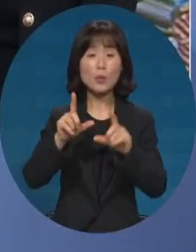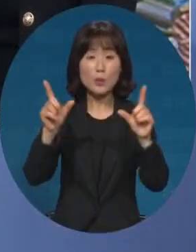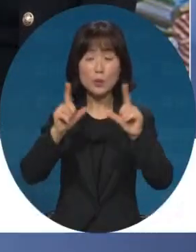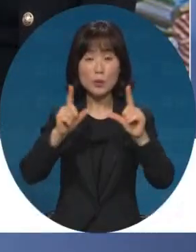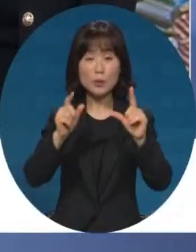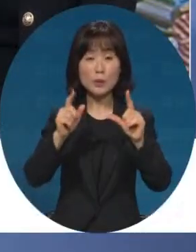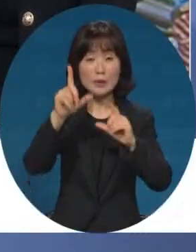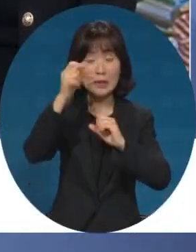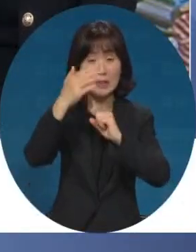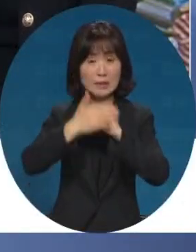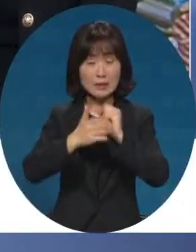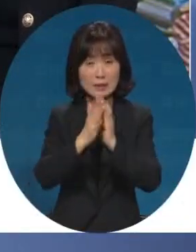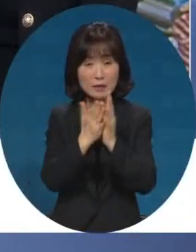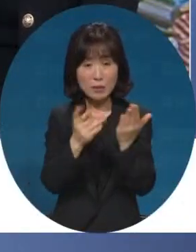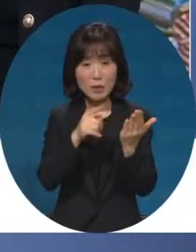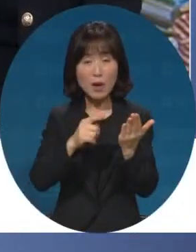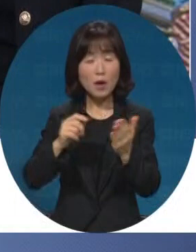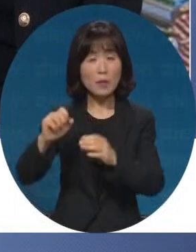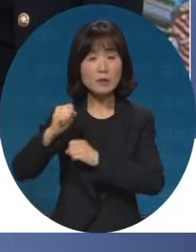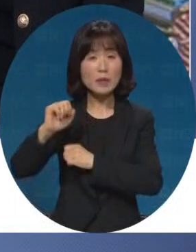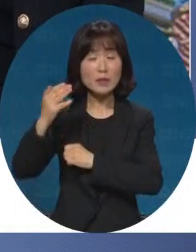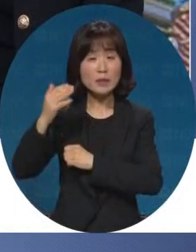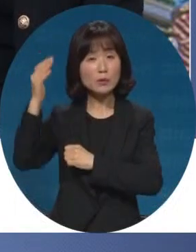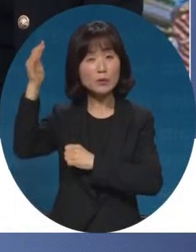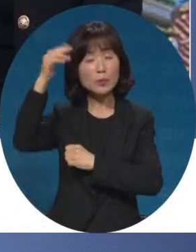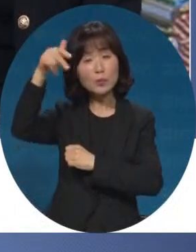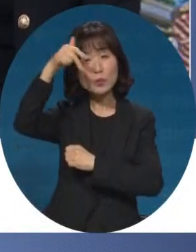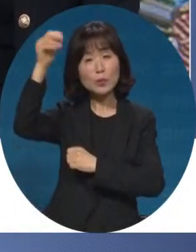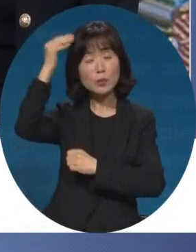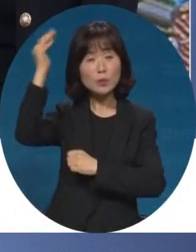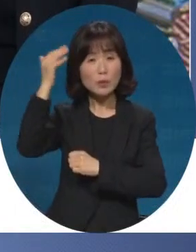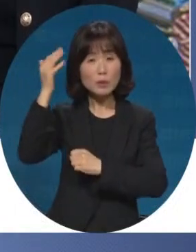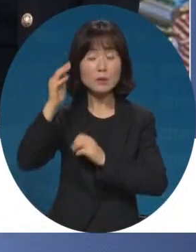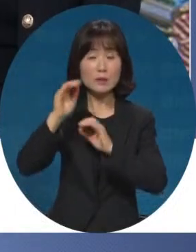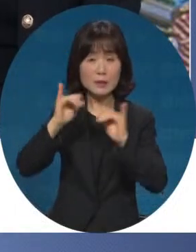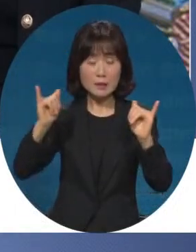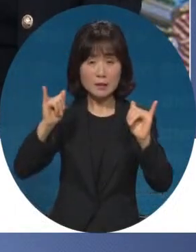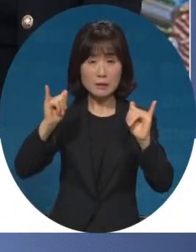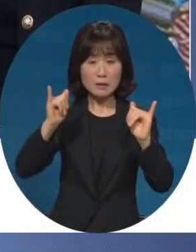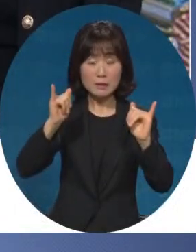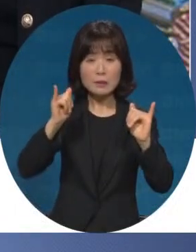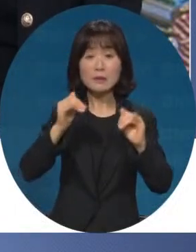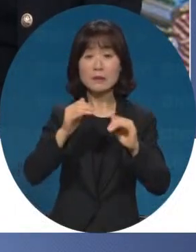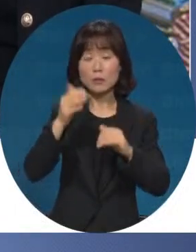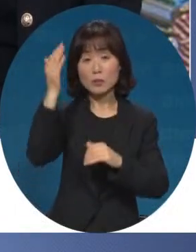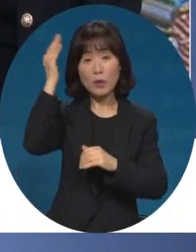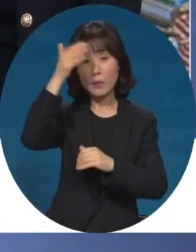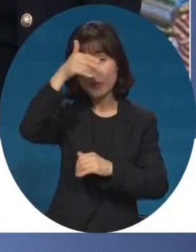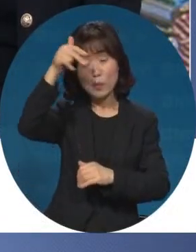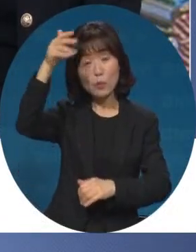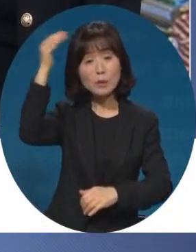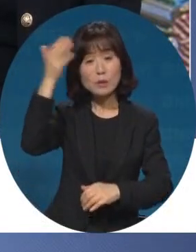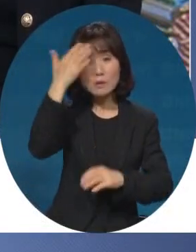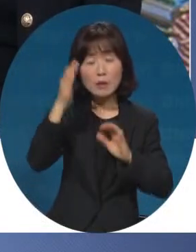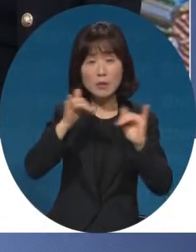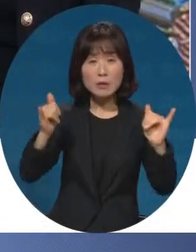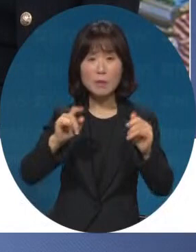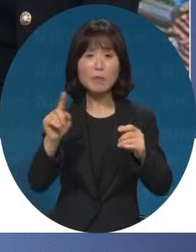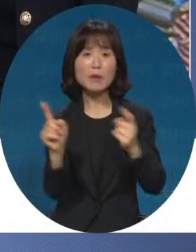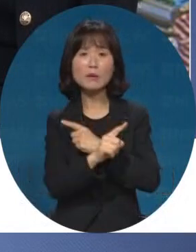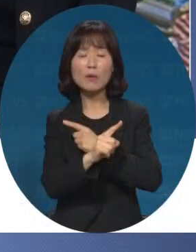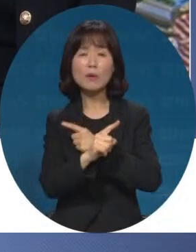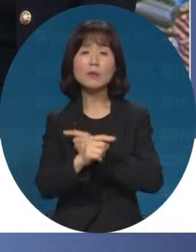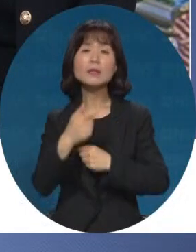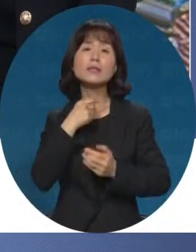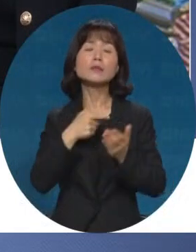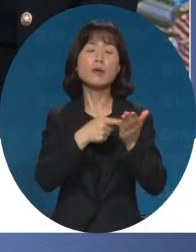된 조선의 젊은이들이라는 표현을 지원하여 병사가 된 조선의 젊은이들로 기술을 하고 있습니다이 부분 상당히